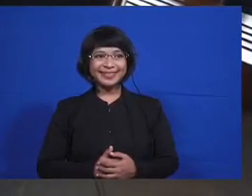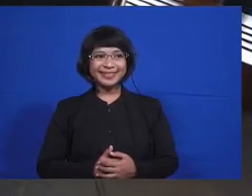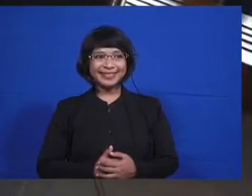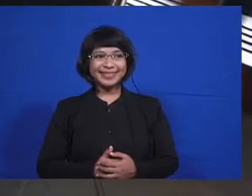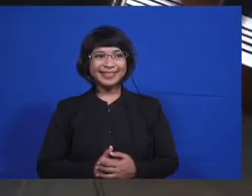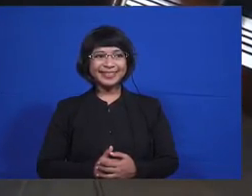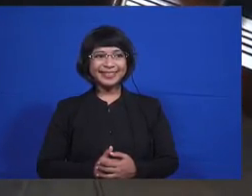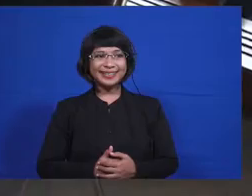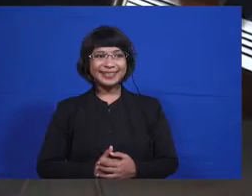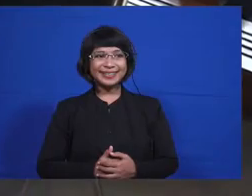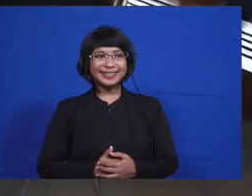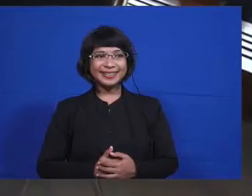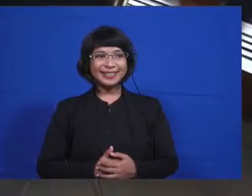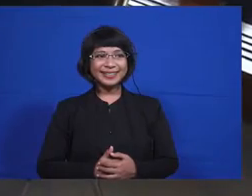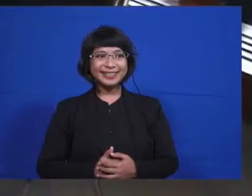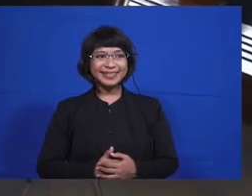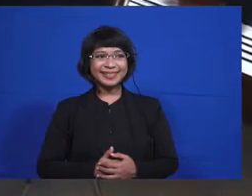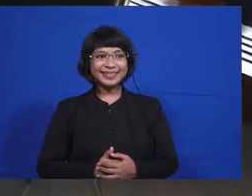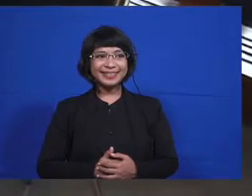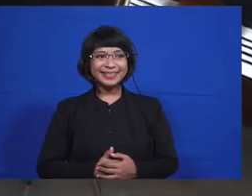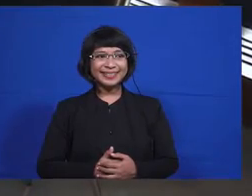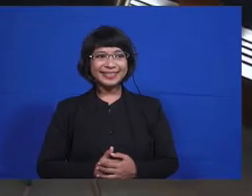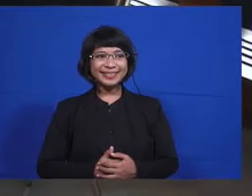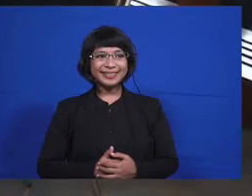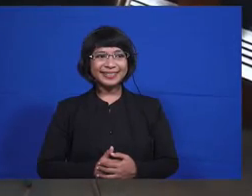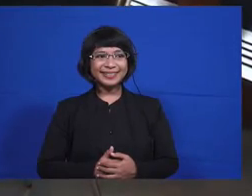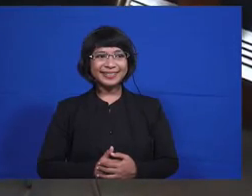Jadilah imam yang baik.